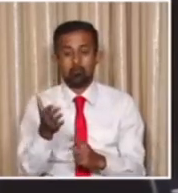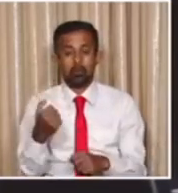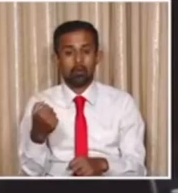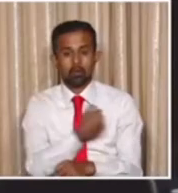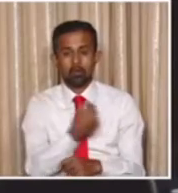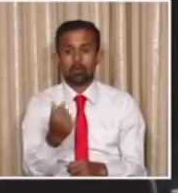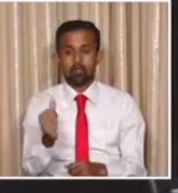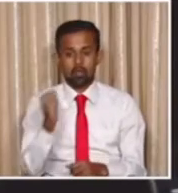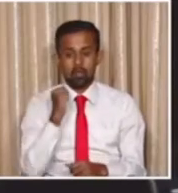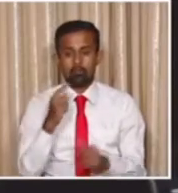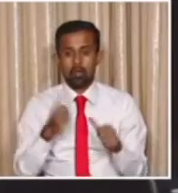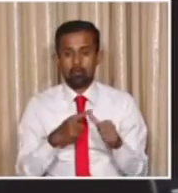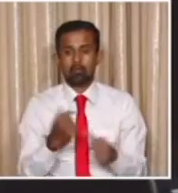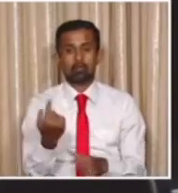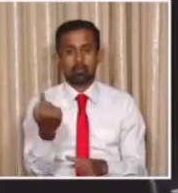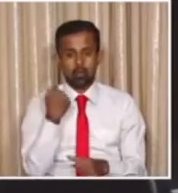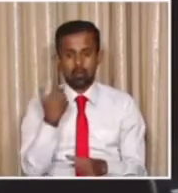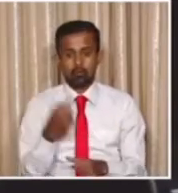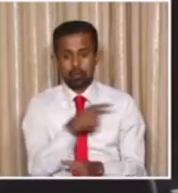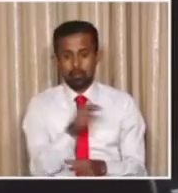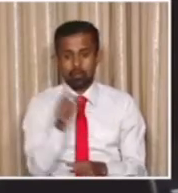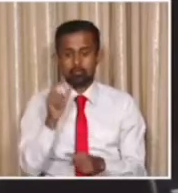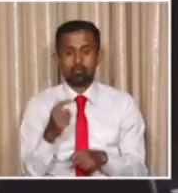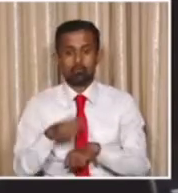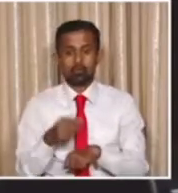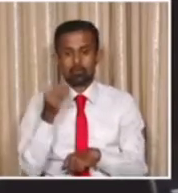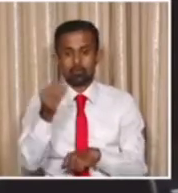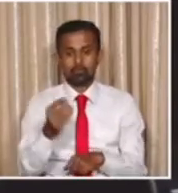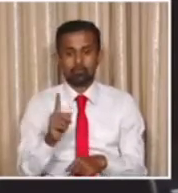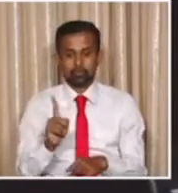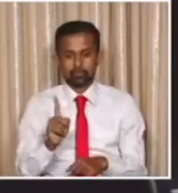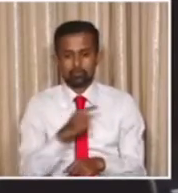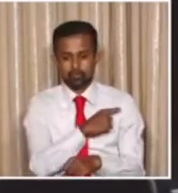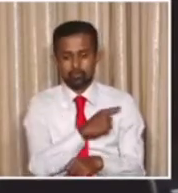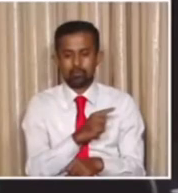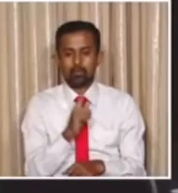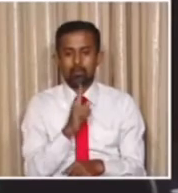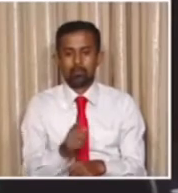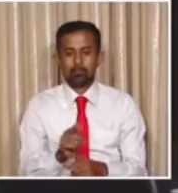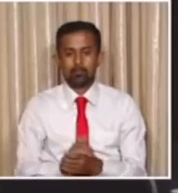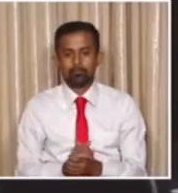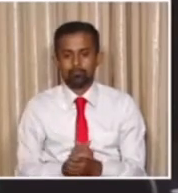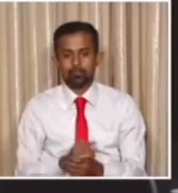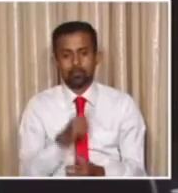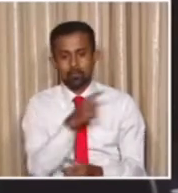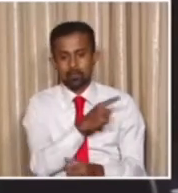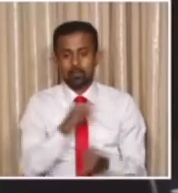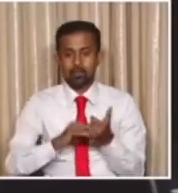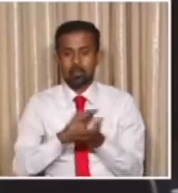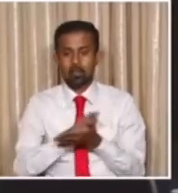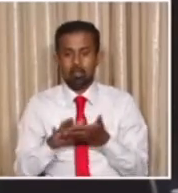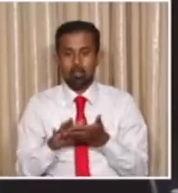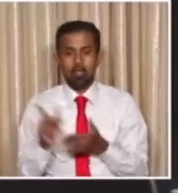පැත්තට හැරලා ආව අනුරුද්ධ සනායකත් හැරලා ආවා එයාට තමයි මේ chance එක දුන්නේ ඉතින් එයාට රිදෙනවා ඒක ඇත්ත කතාව එළිදාන රෝ කරනකොට එයා තමයි ශවේන්ද්‍ර